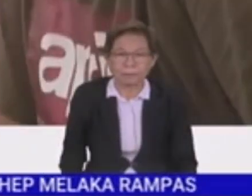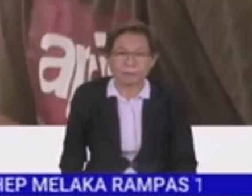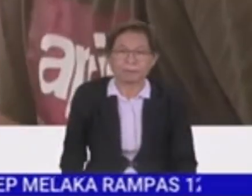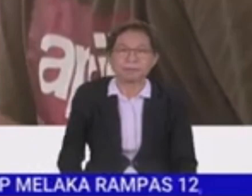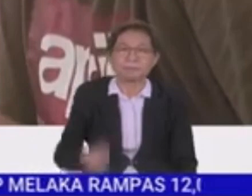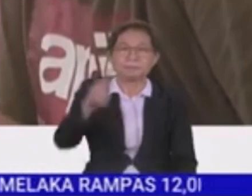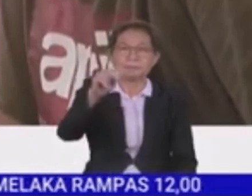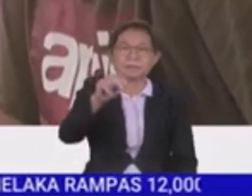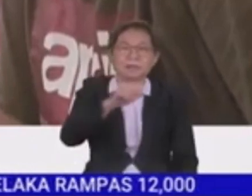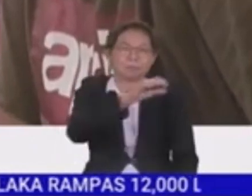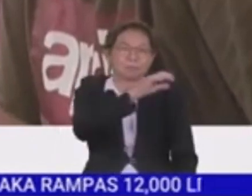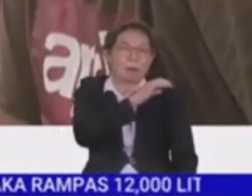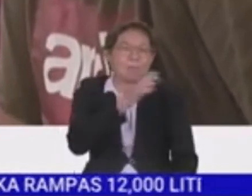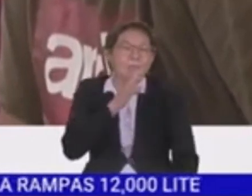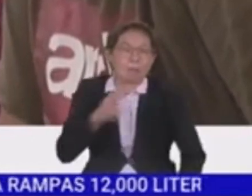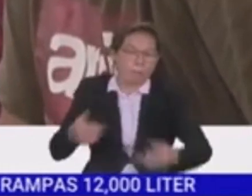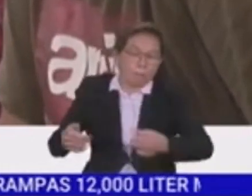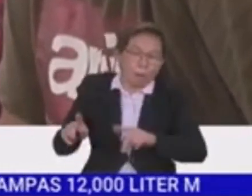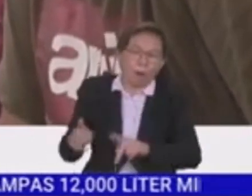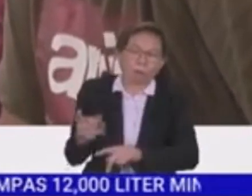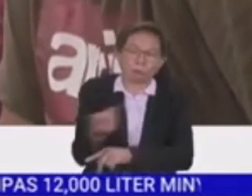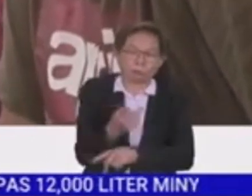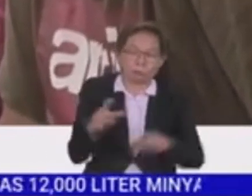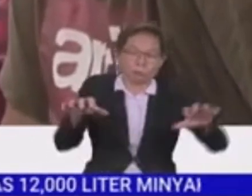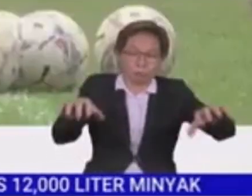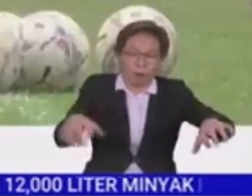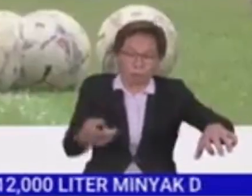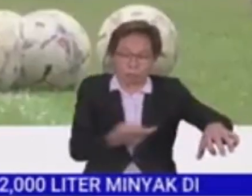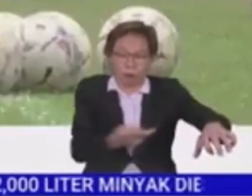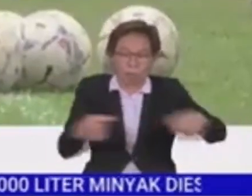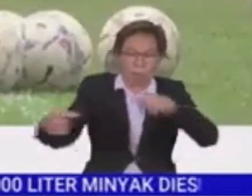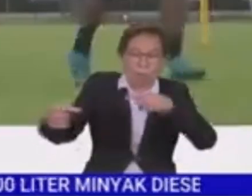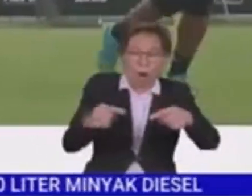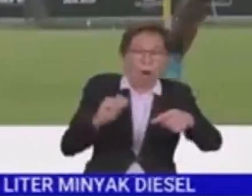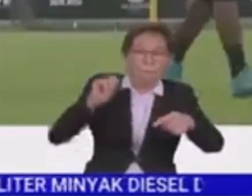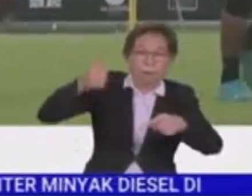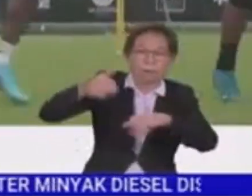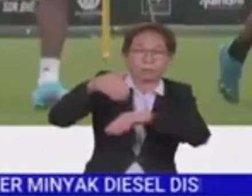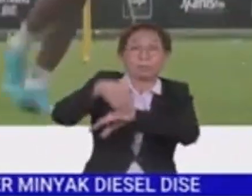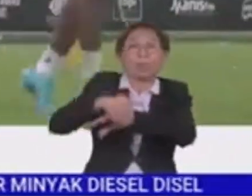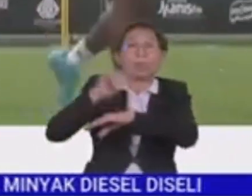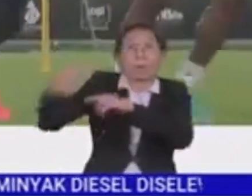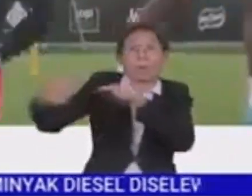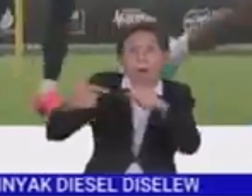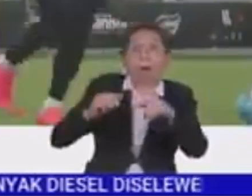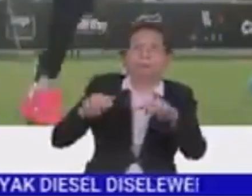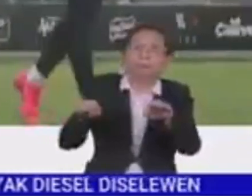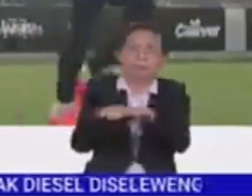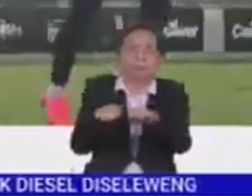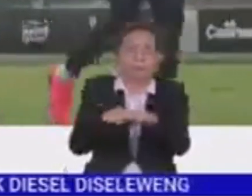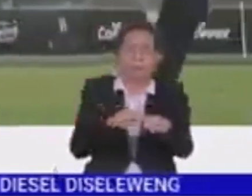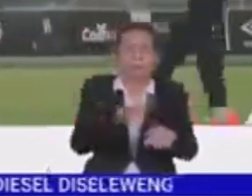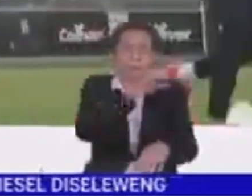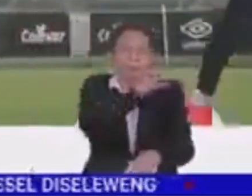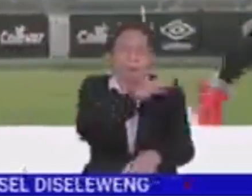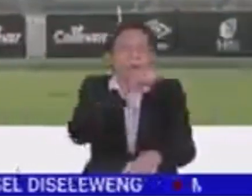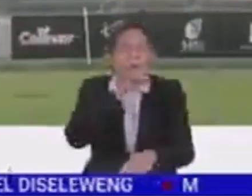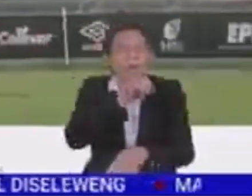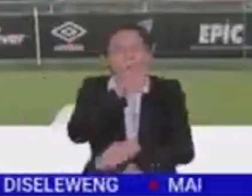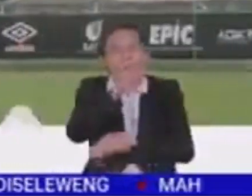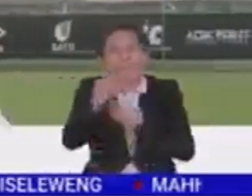Menurut Nafuzi, peluang kedua-dua pasukan untuk menang pada pertemuan malam esok masih seimbang. Namun pengendali berusia 44 tahun itu